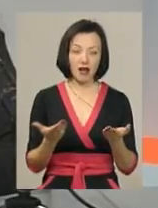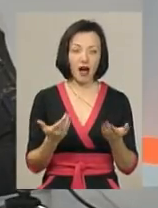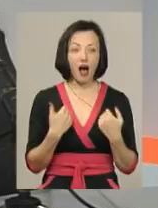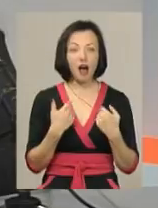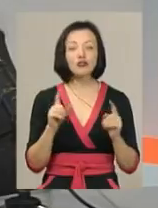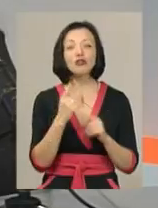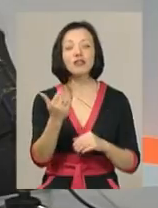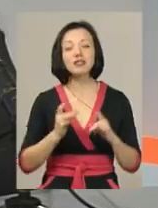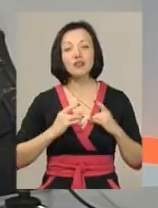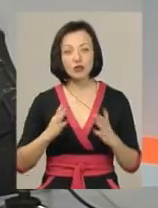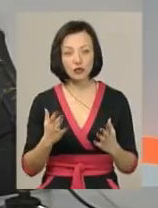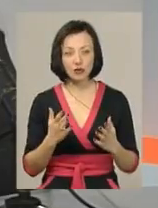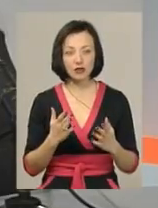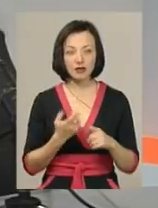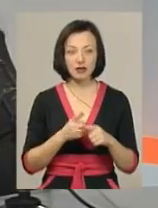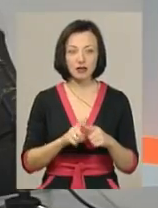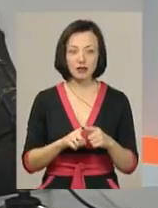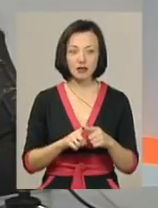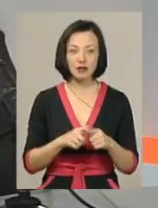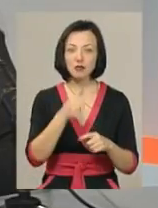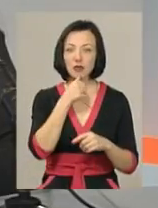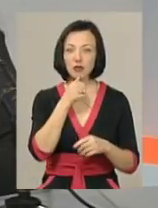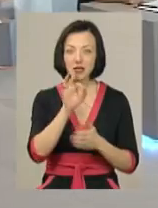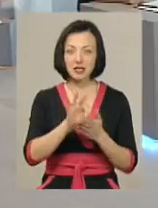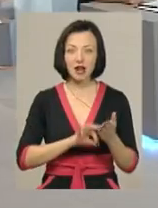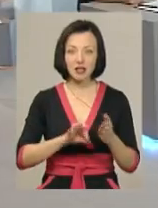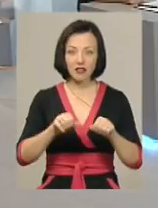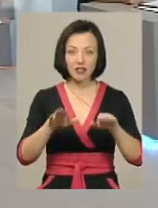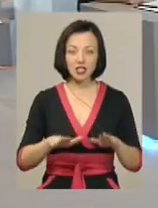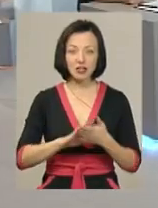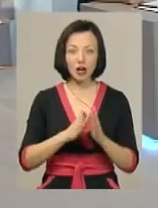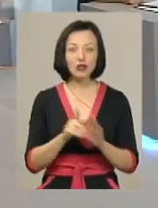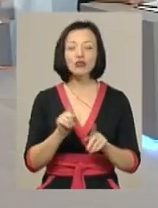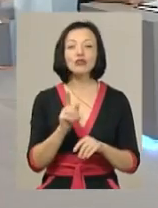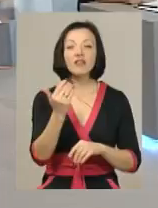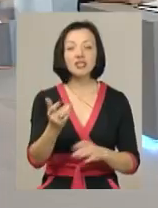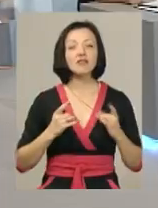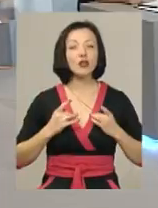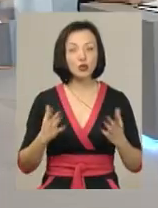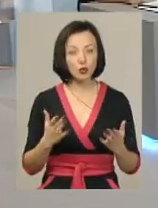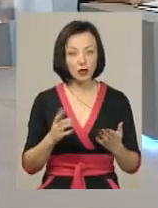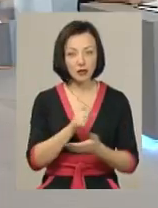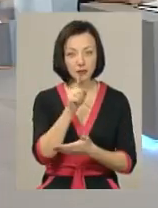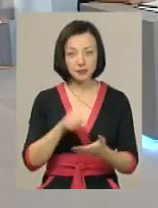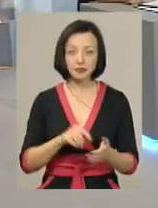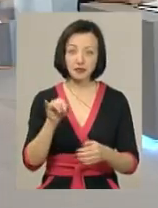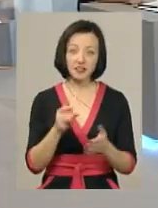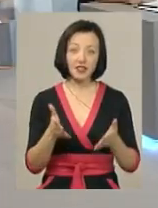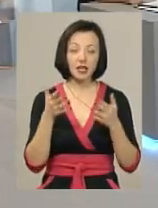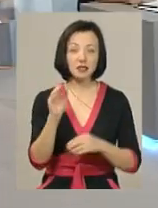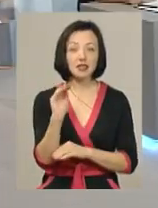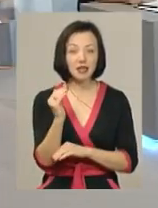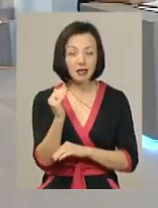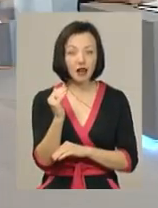говорю А що ви святкуєте ну опанувала себе звичайно спробувала зразу Вийти з цієї ситуації кажу А що ви святкуєте і виявила що